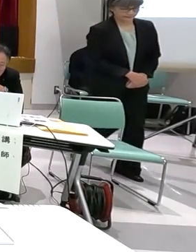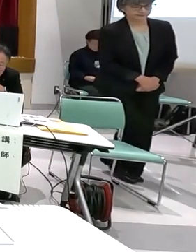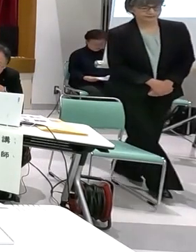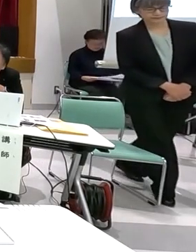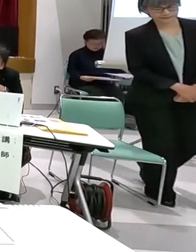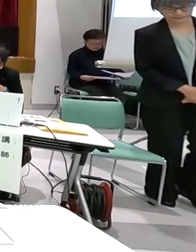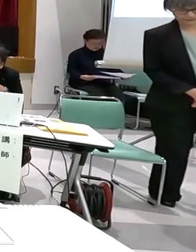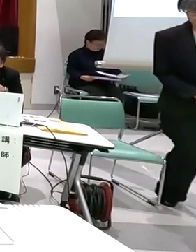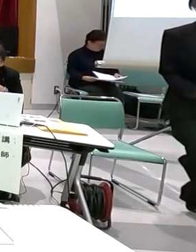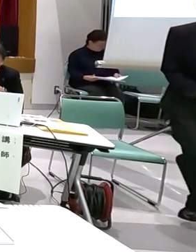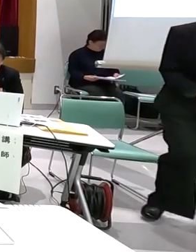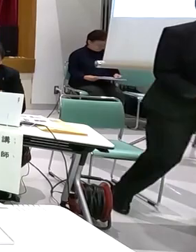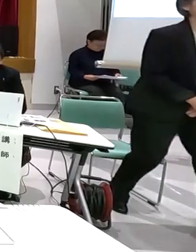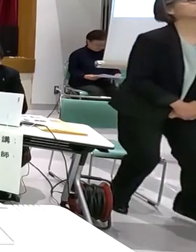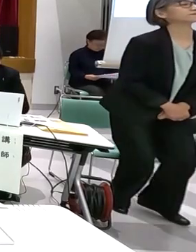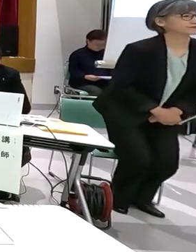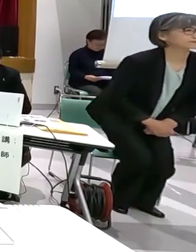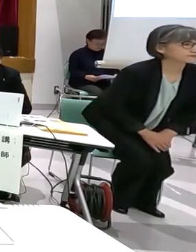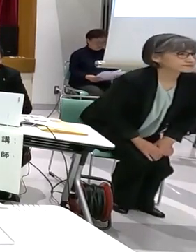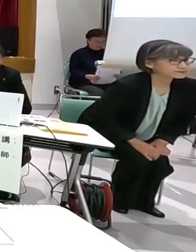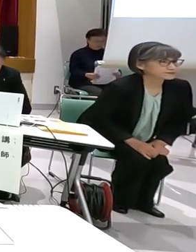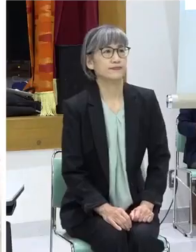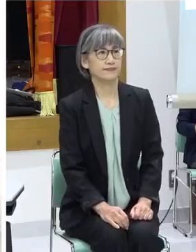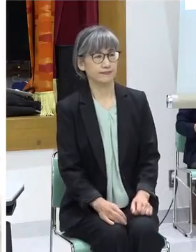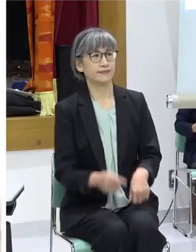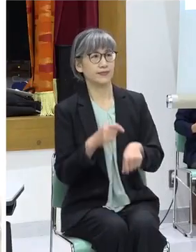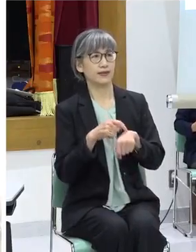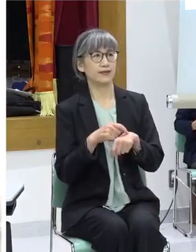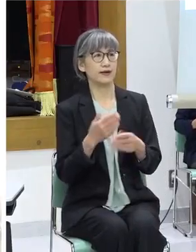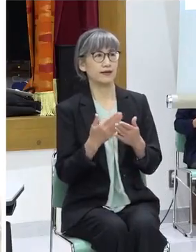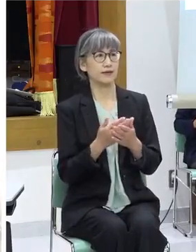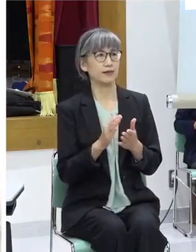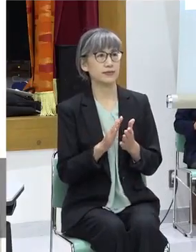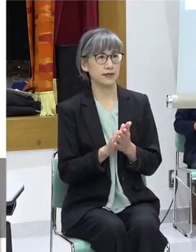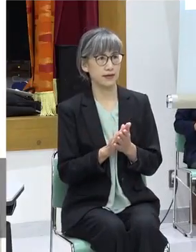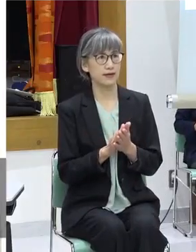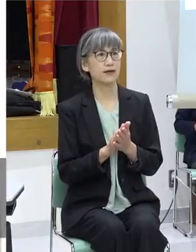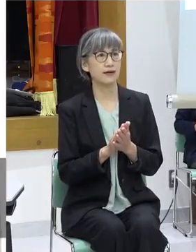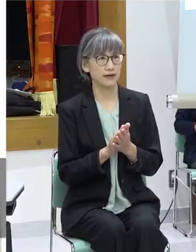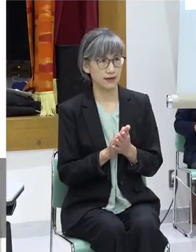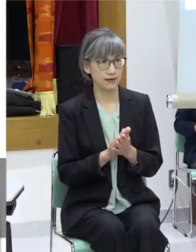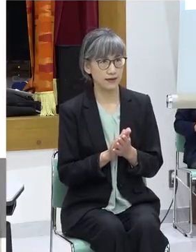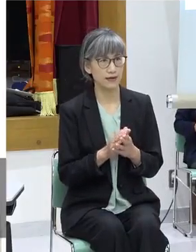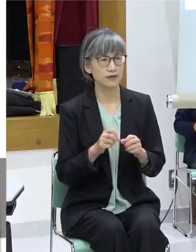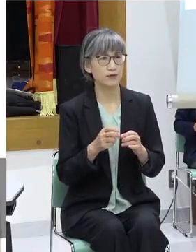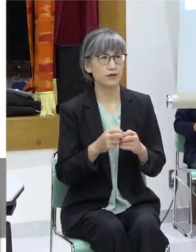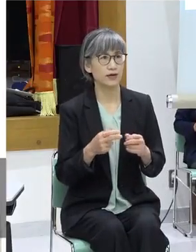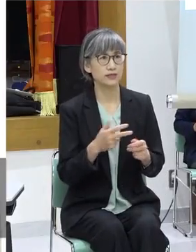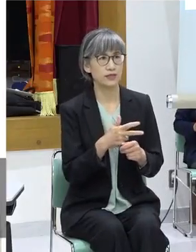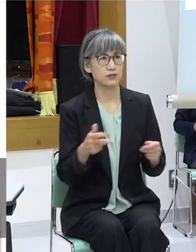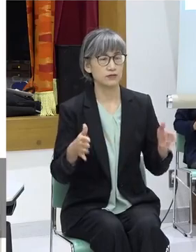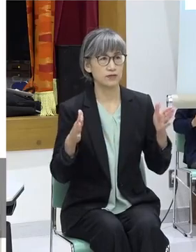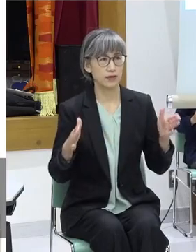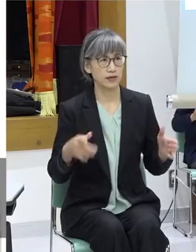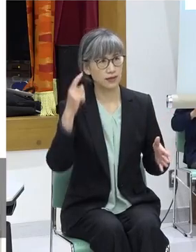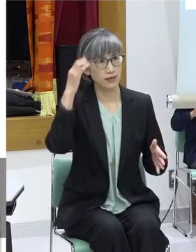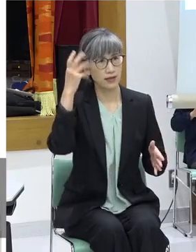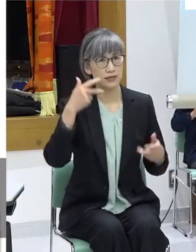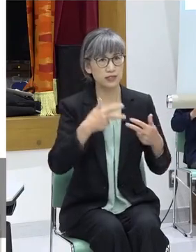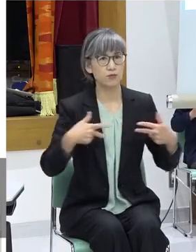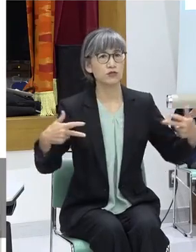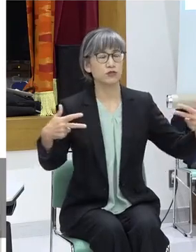お待たせいたしました。それではお時間となりましたので、ただいまより障害者週間記念事業シンポジ